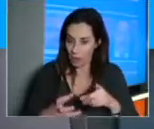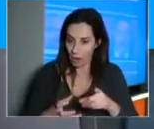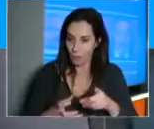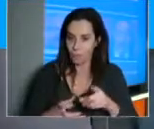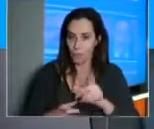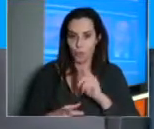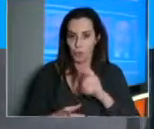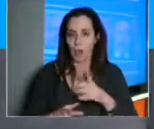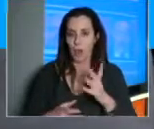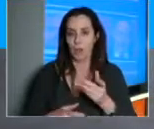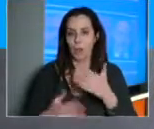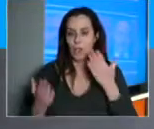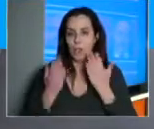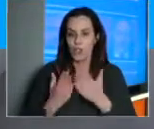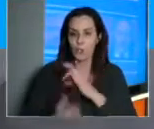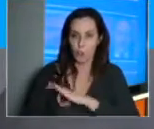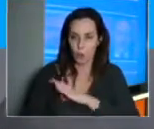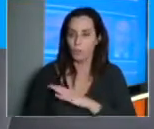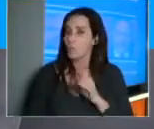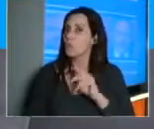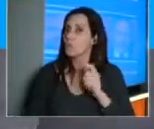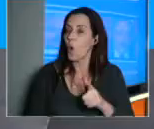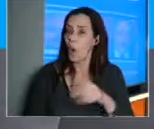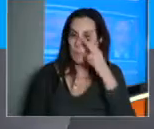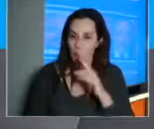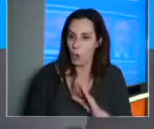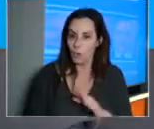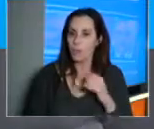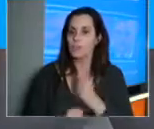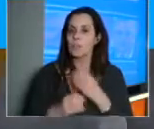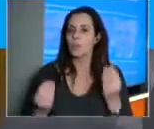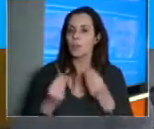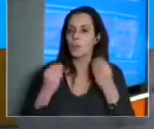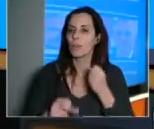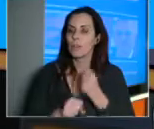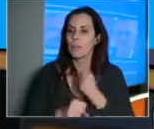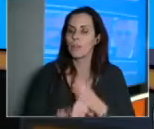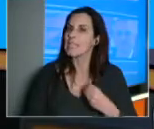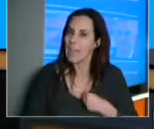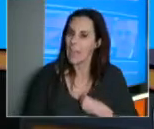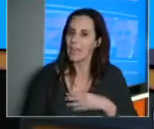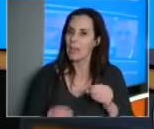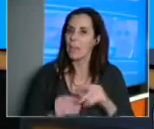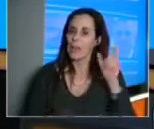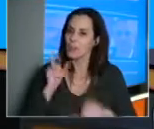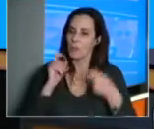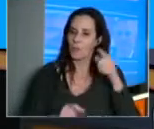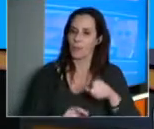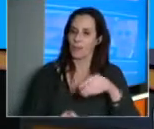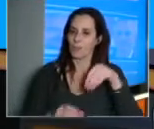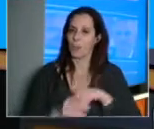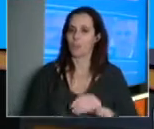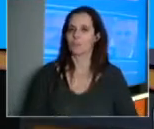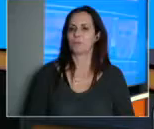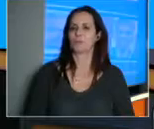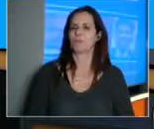אתה בא? שלא ישלמו כל כך הרבה לישיבות תיכוניות, שלא ישלמו על פנימיות. תעשה דברים טובים, תעשה חסד עם הציבור היקר שאתה משתייך